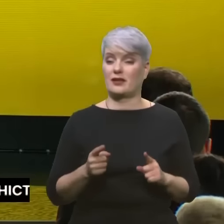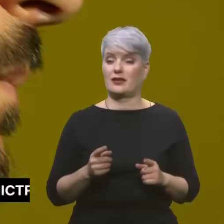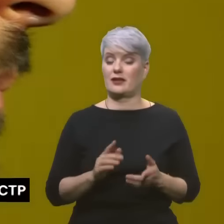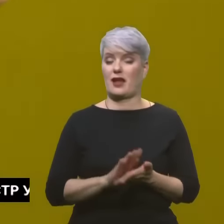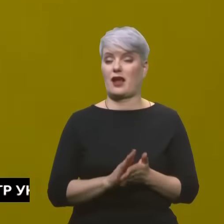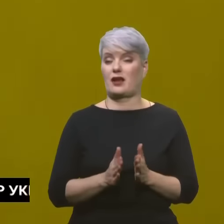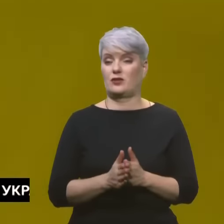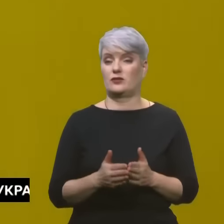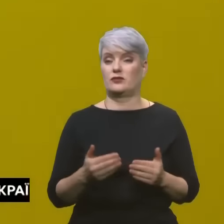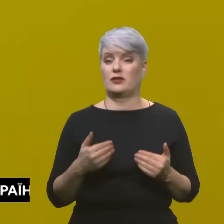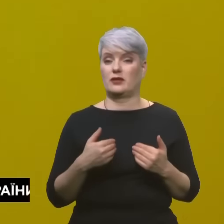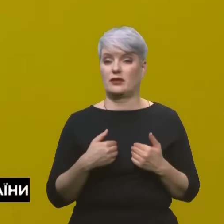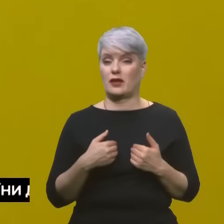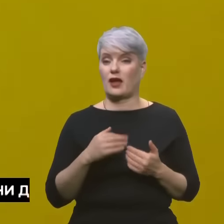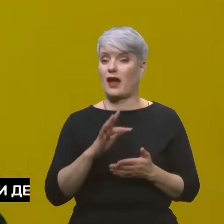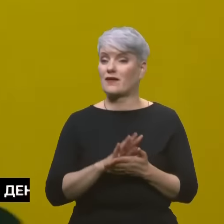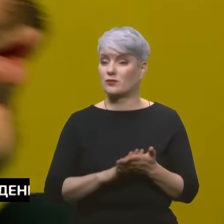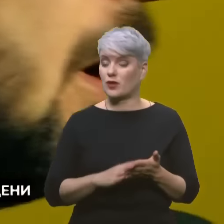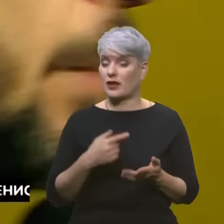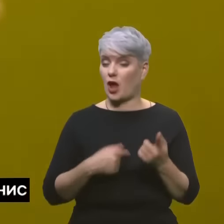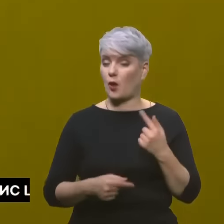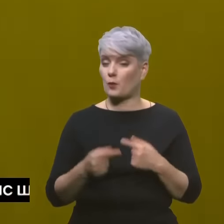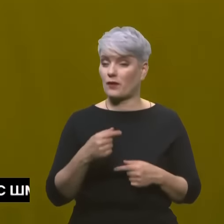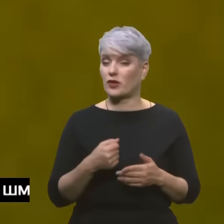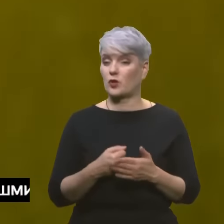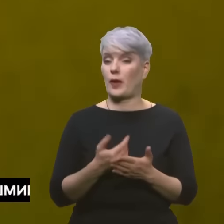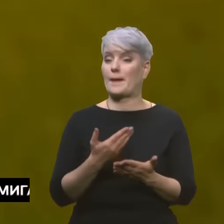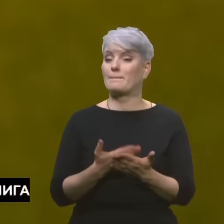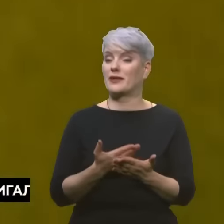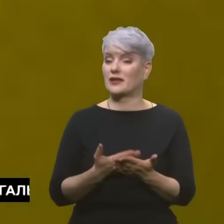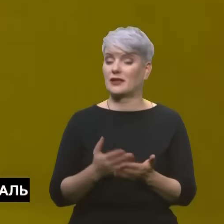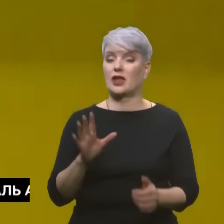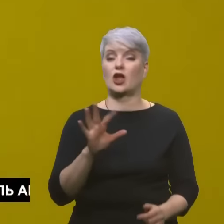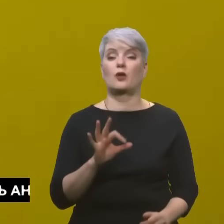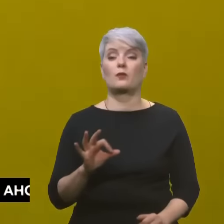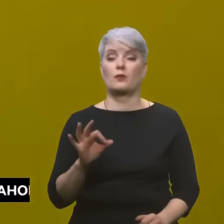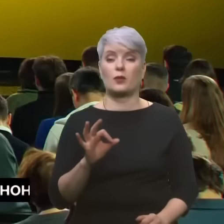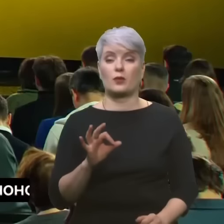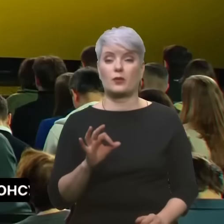Я вибачаю, що я повертаюся до прикладу про